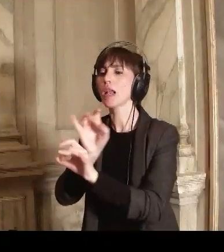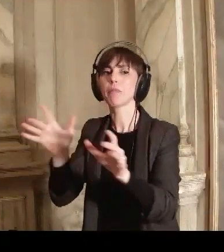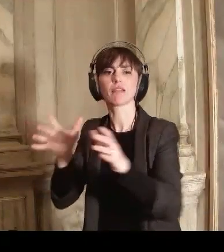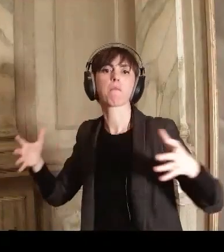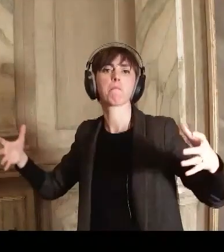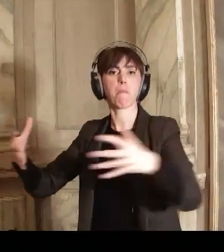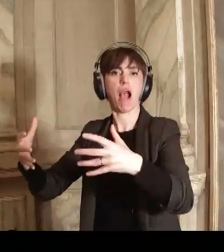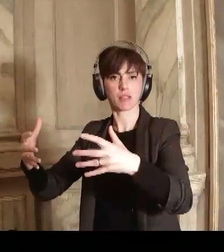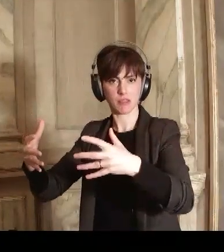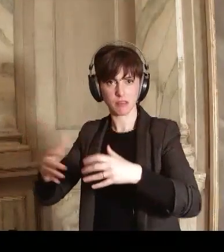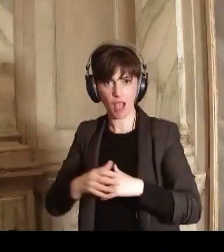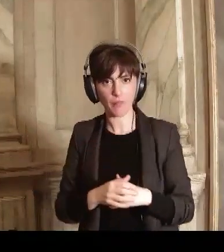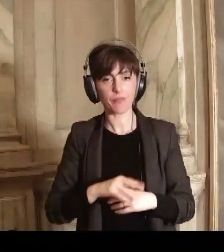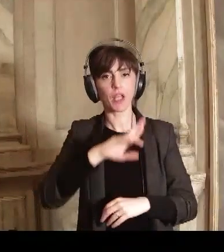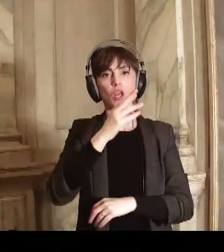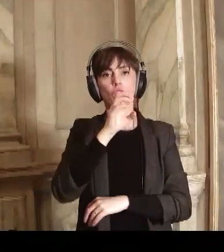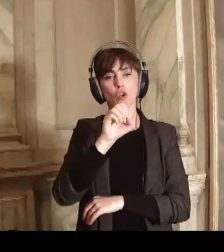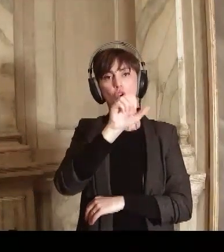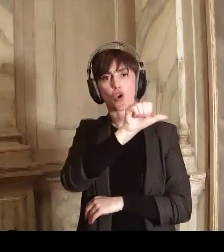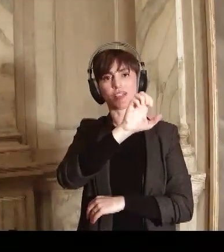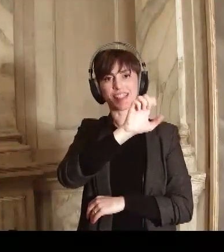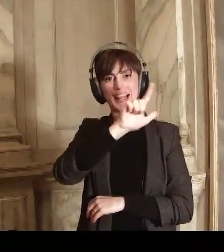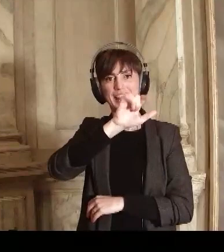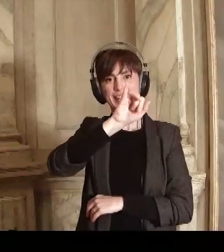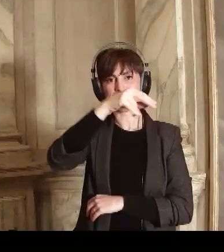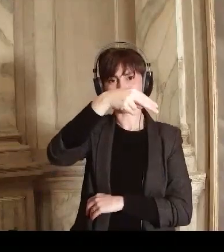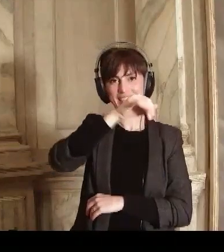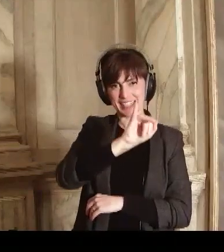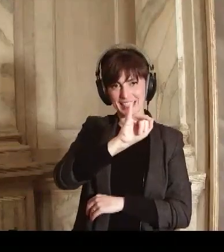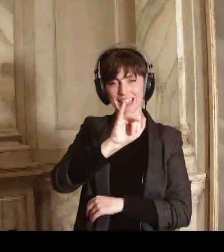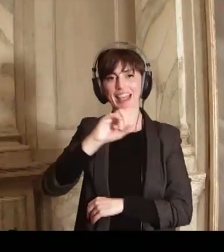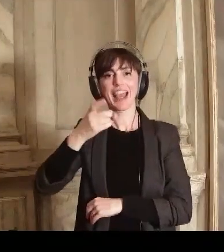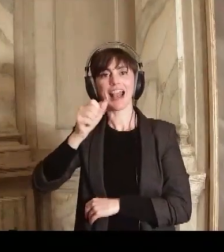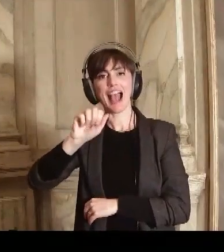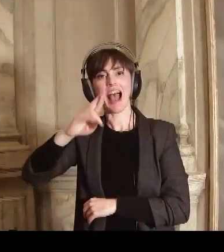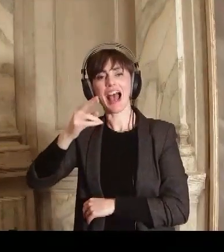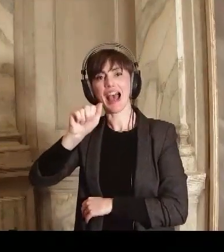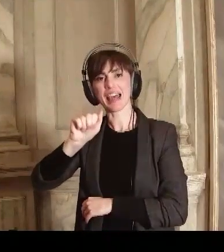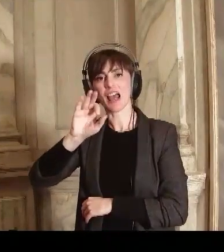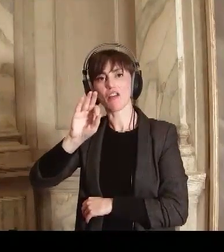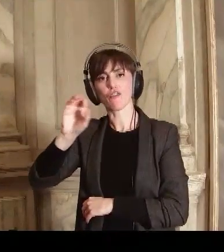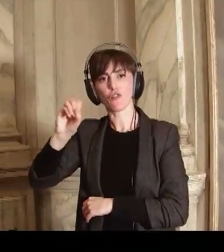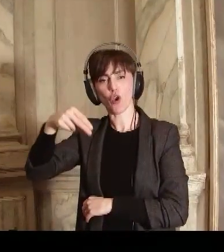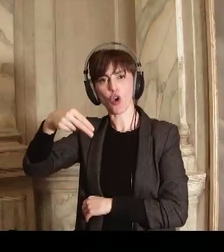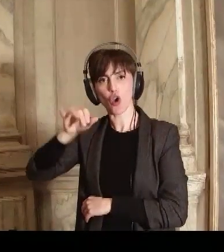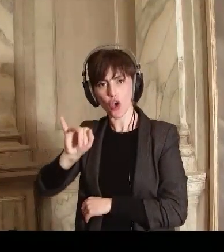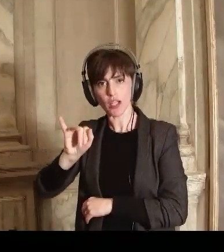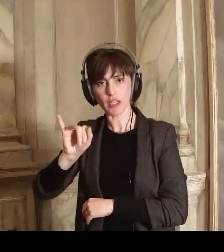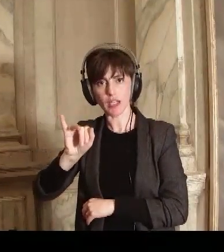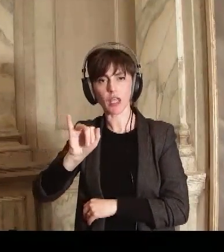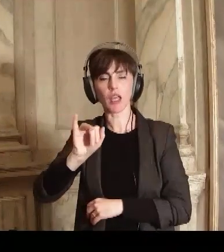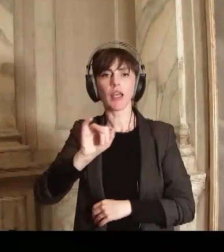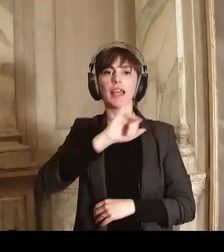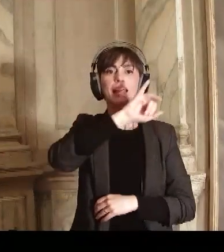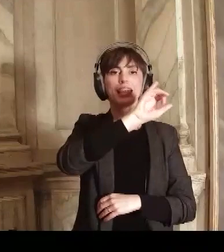di Federica Rosellini, fusi alle cabale di Giacomo Garaffoni, si sfidano in singolar tensione con quelli oceanici di